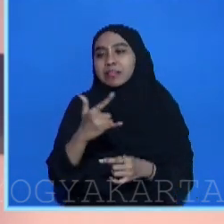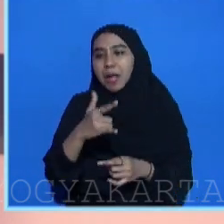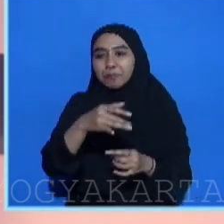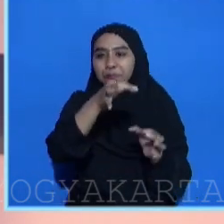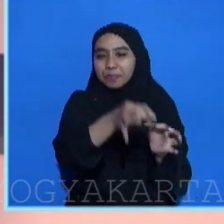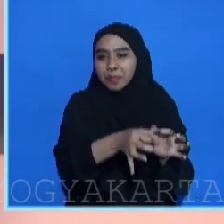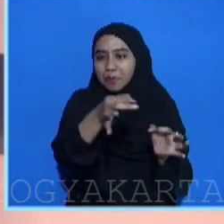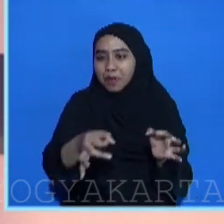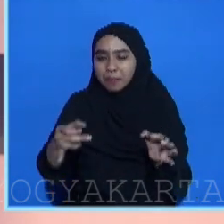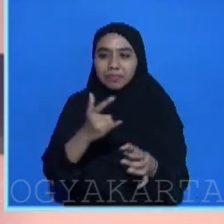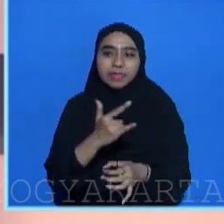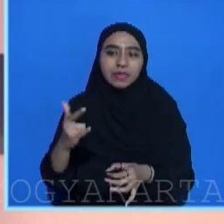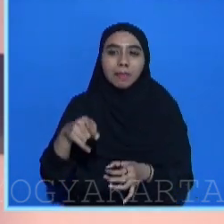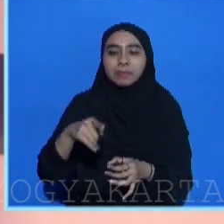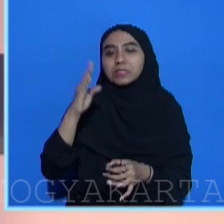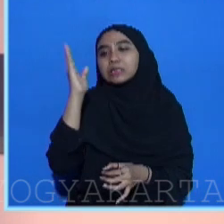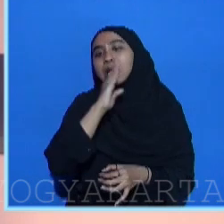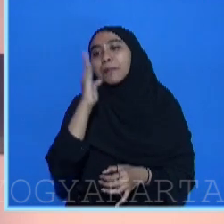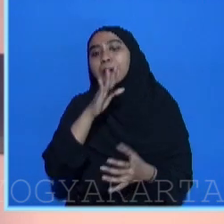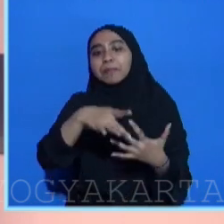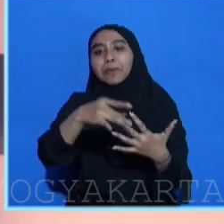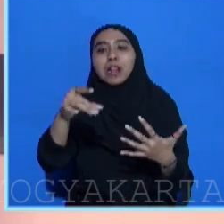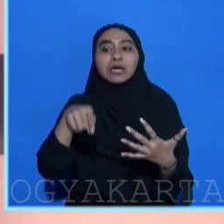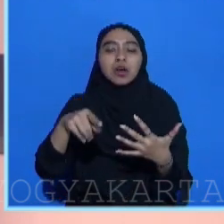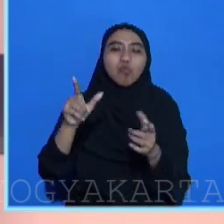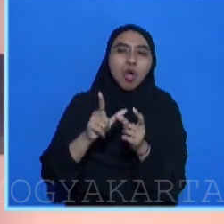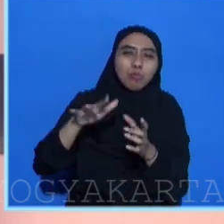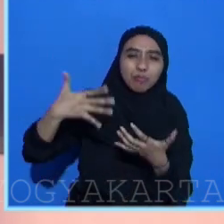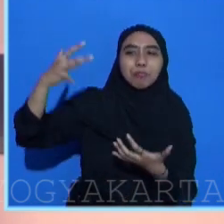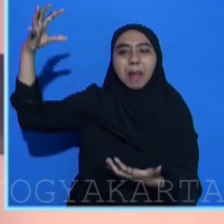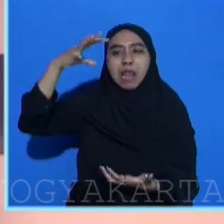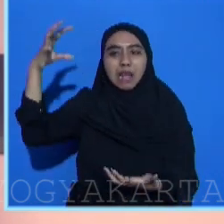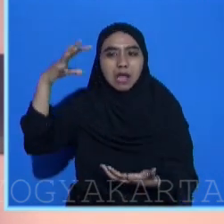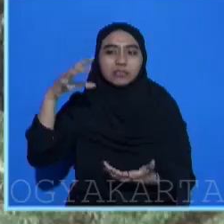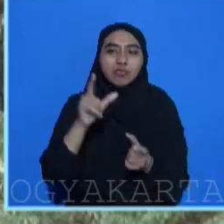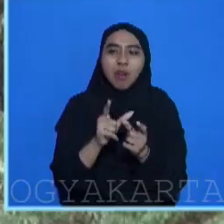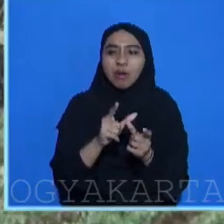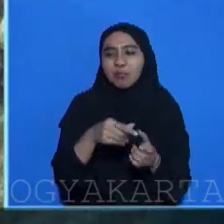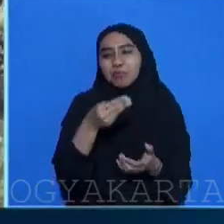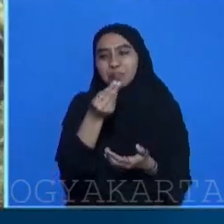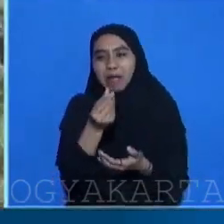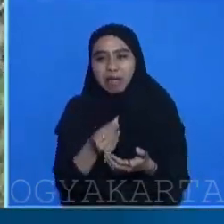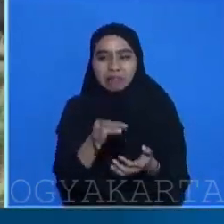cabai banyak dipilih petani saat musim kemarau meski harus mengeluarkan biaya tanam yang tidak sedikit